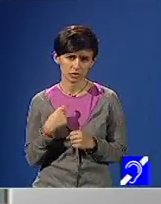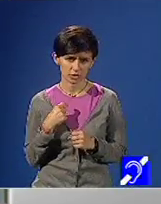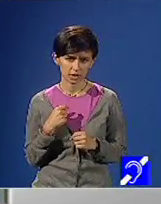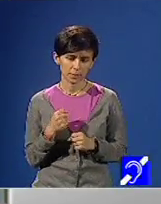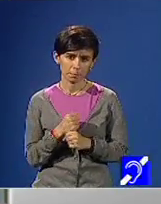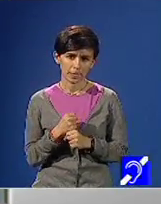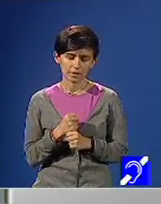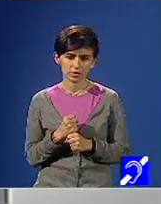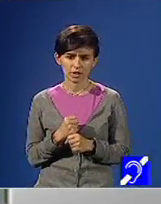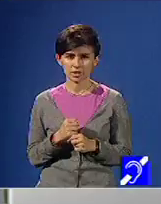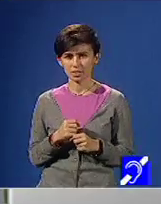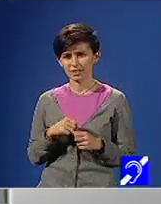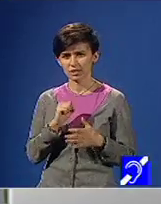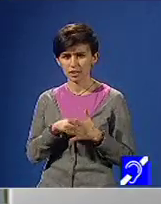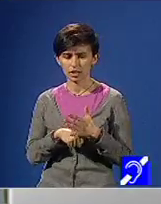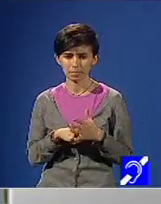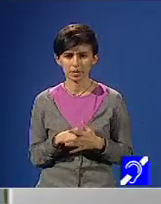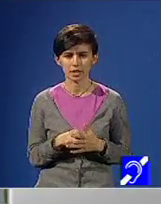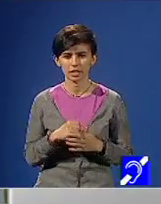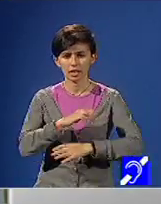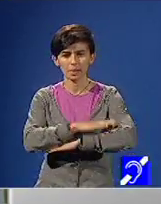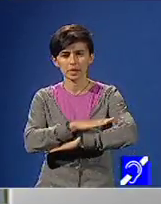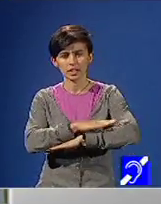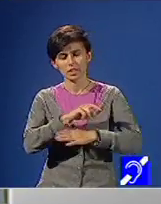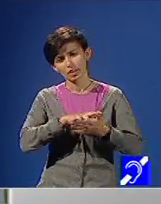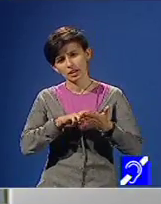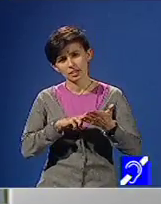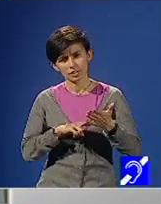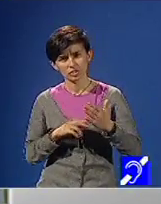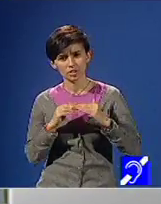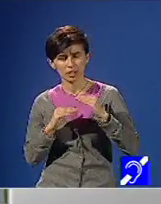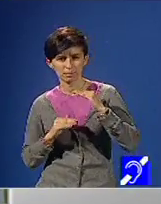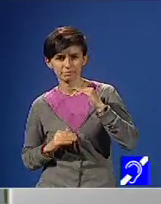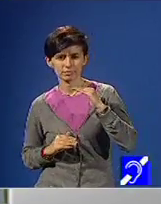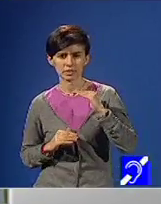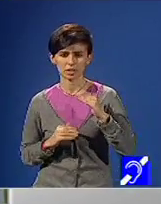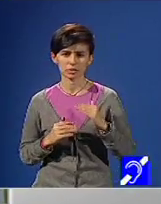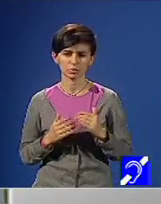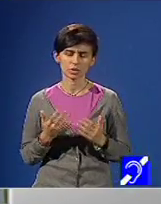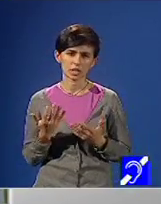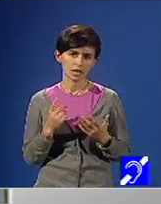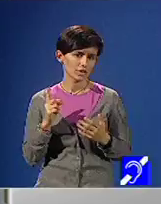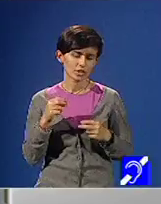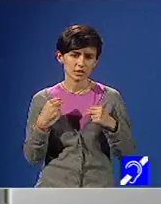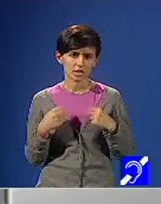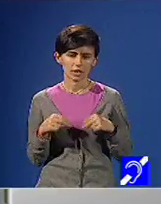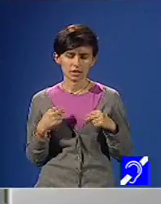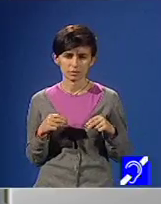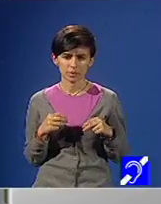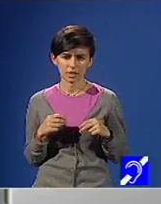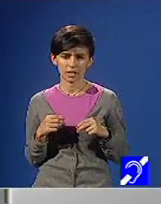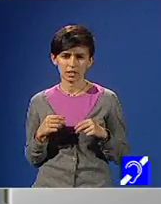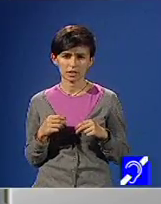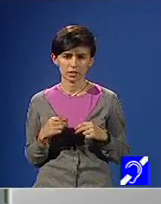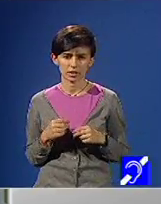foarte limitat. Abilitate de citire semnificativ scăzută, dar care nu poate să fie explicată prin